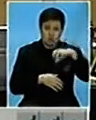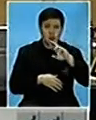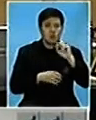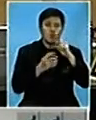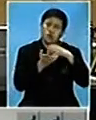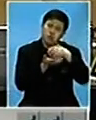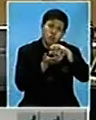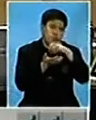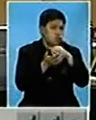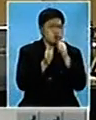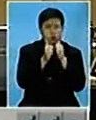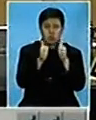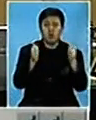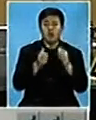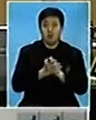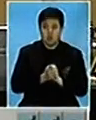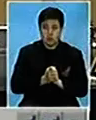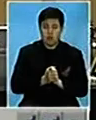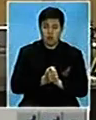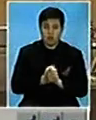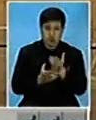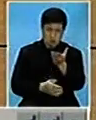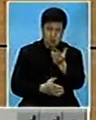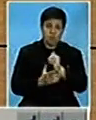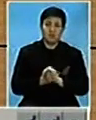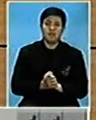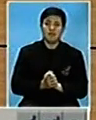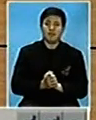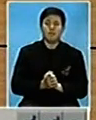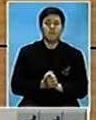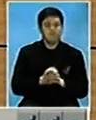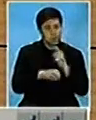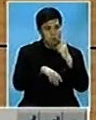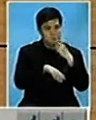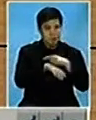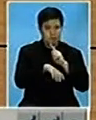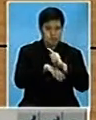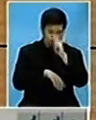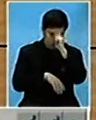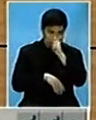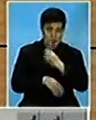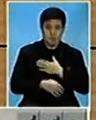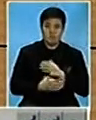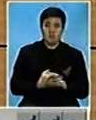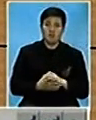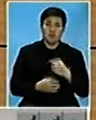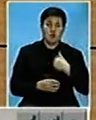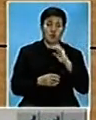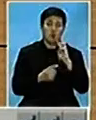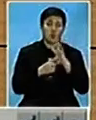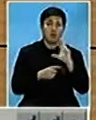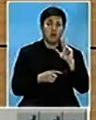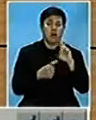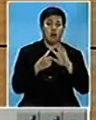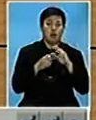าสาระนะครับเชิญอภิปรายต่อครับ ท่านประธานที่เคารพกระผมวัชราเพชรทองบัญชีร